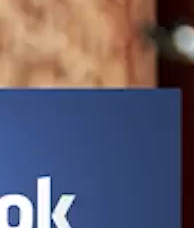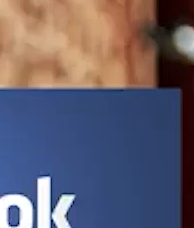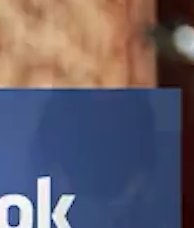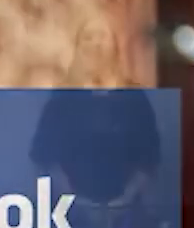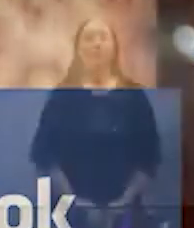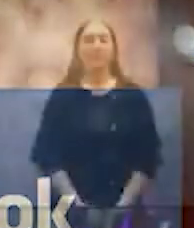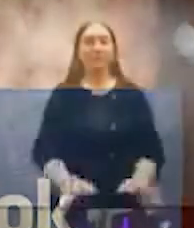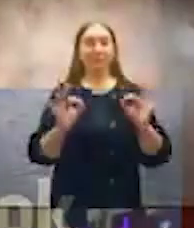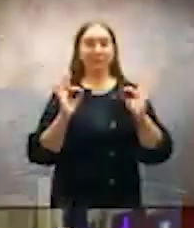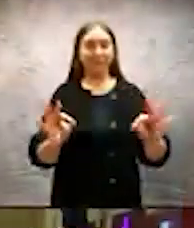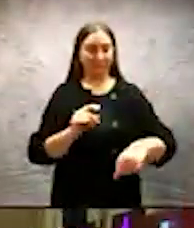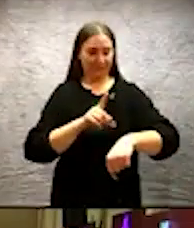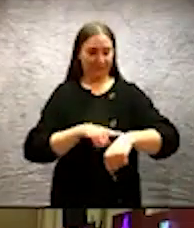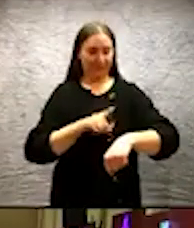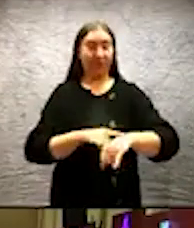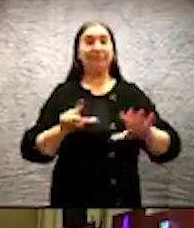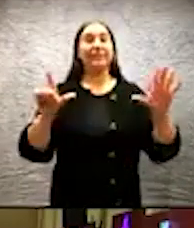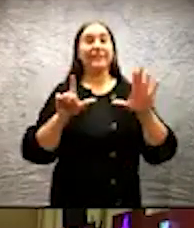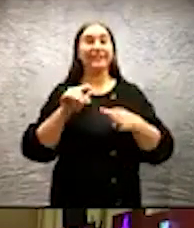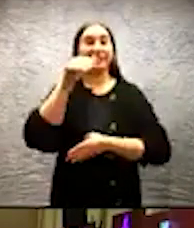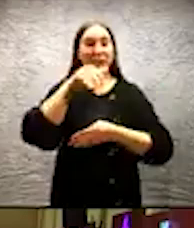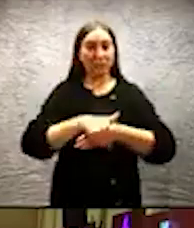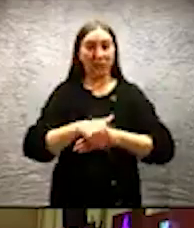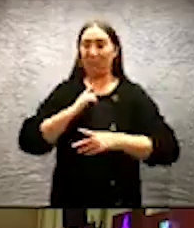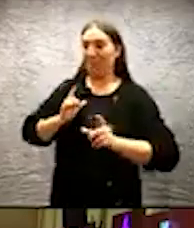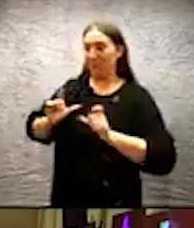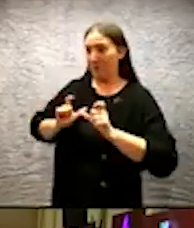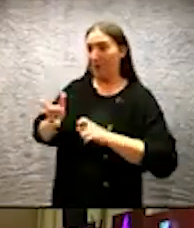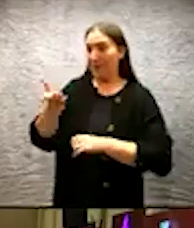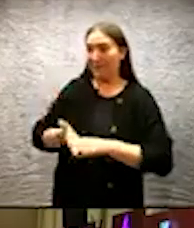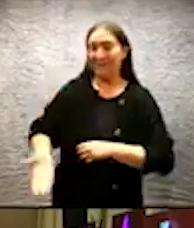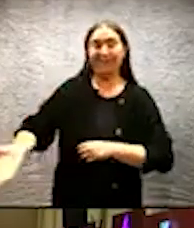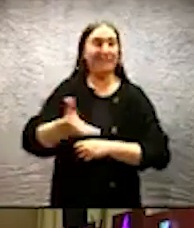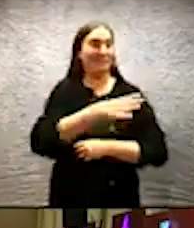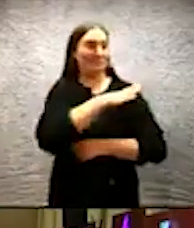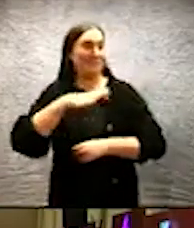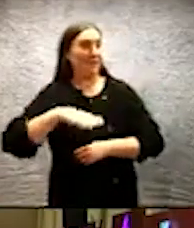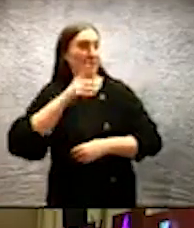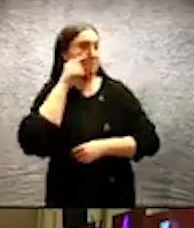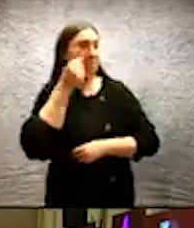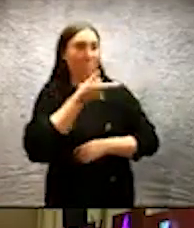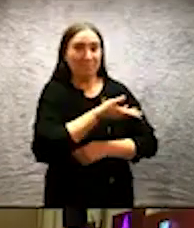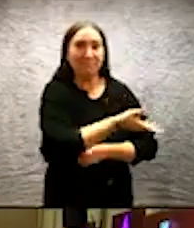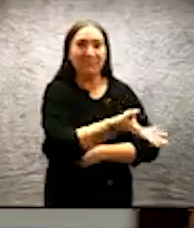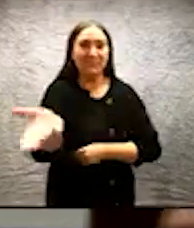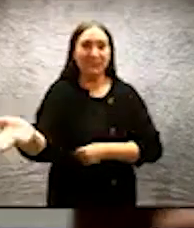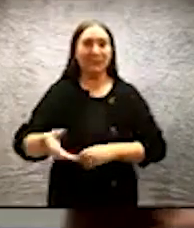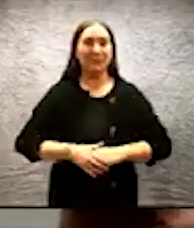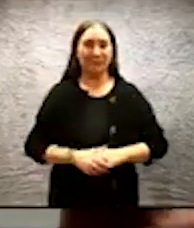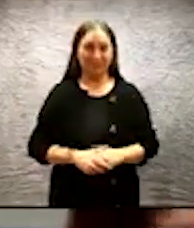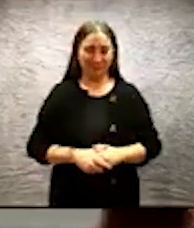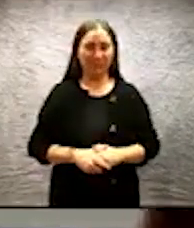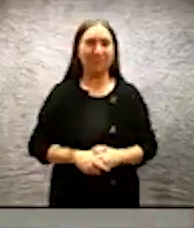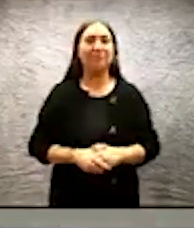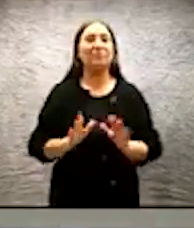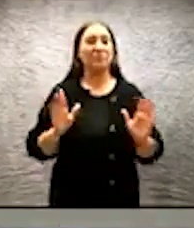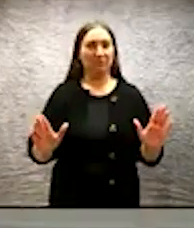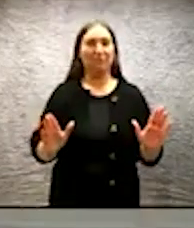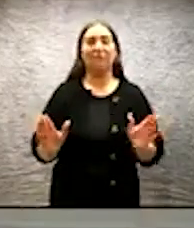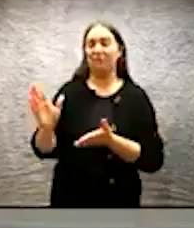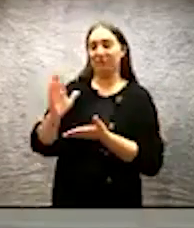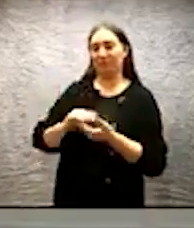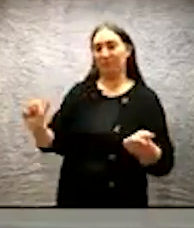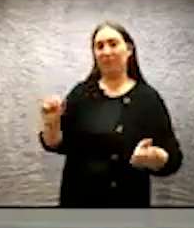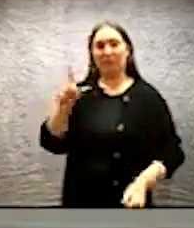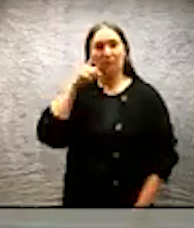Il est 19h, mes chers collègues, mesdames et messieurs. Et avant de céder la parole à monsieur Snowart,